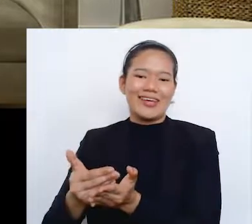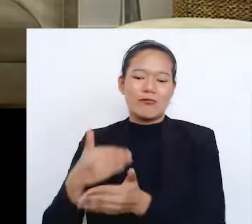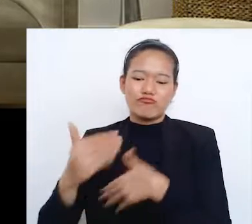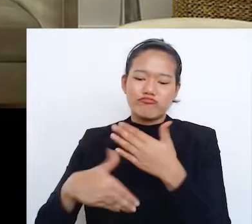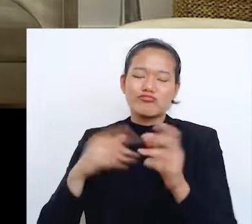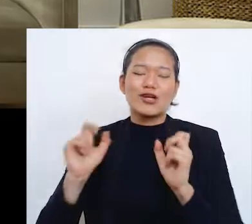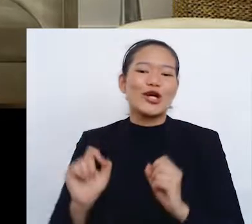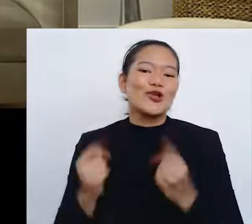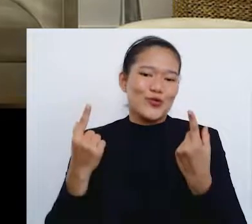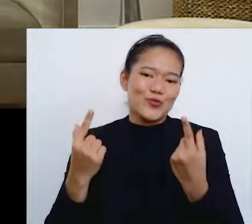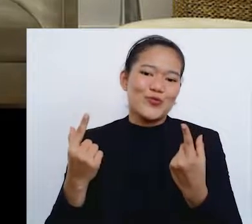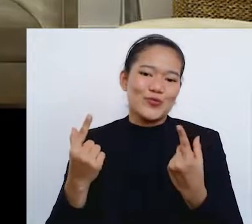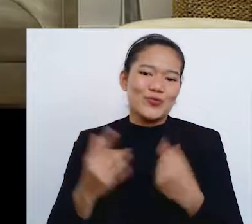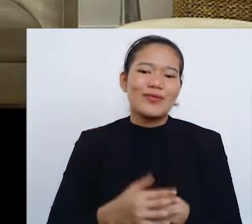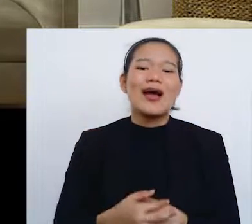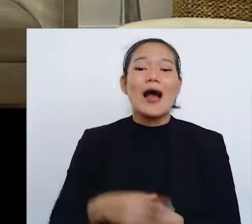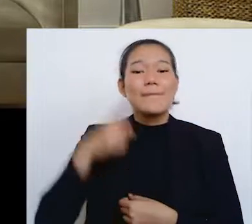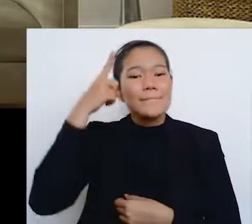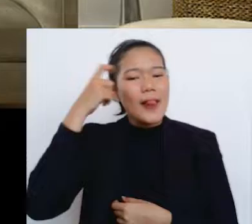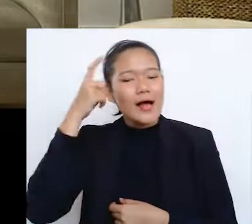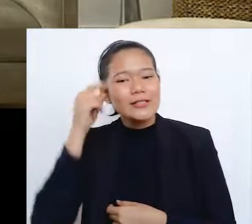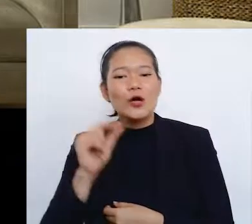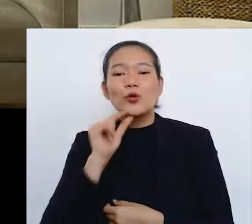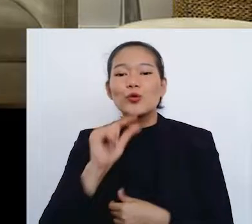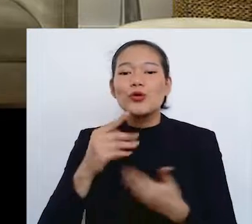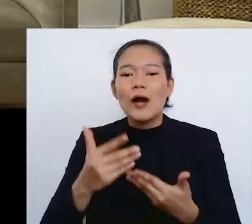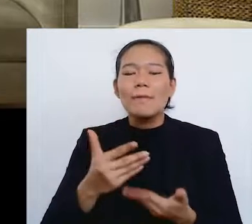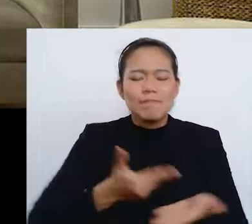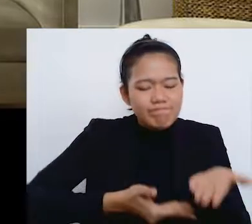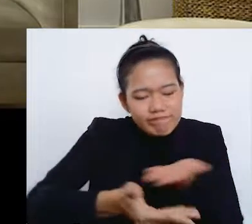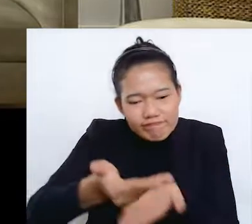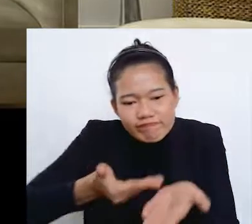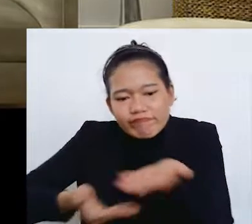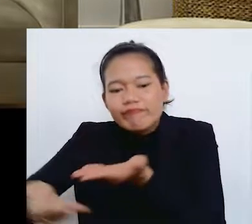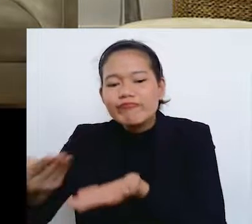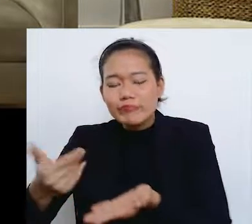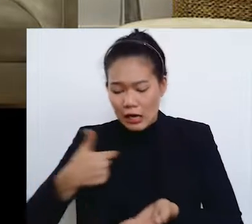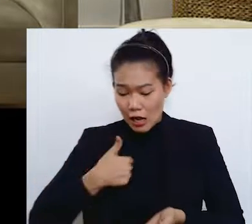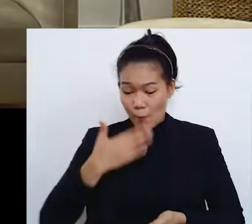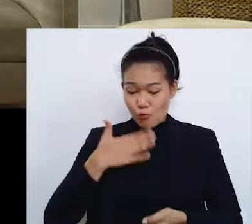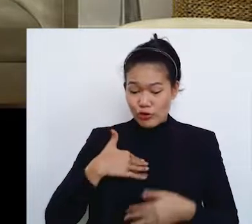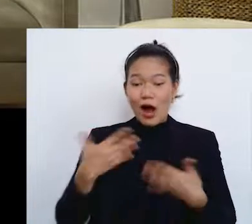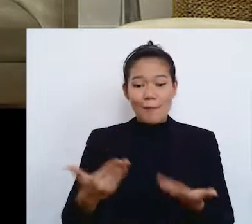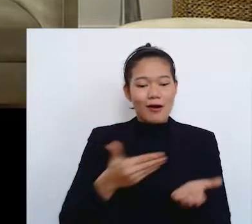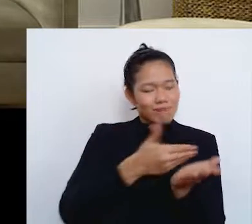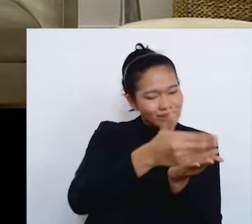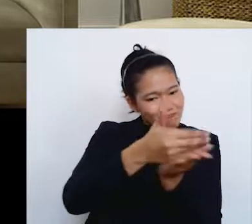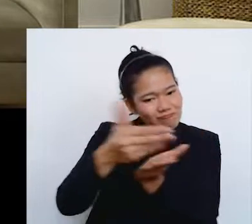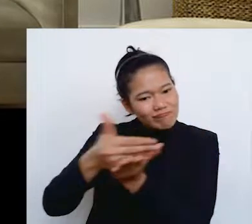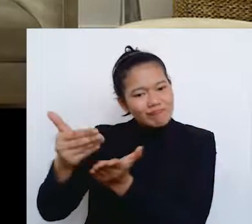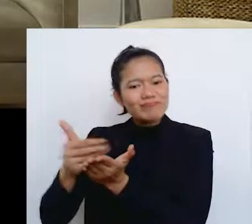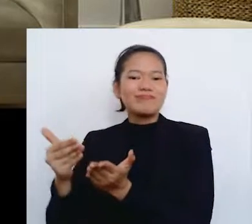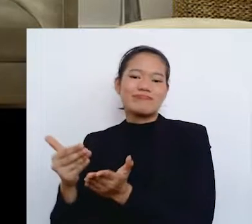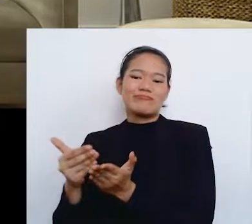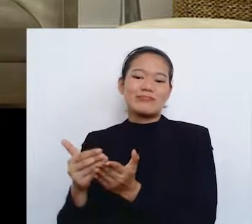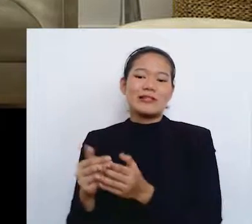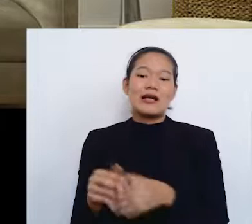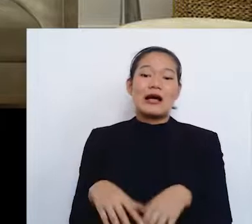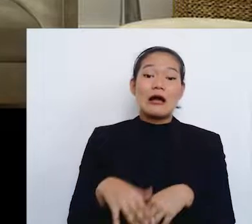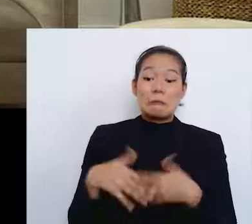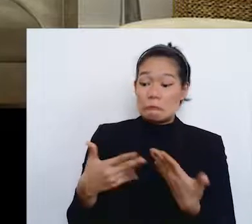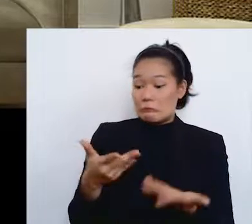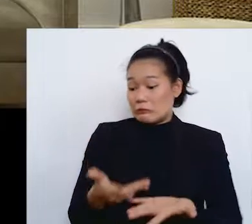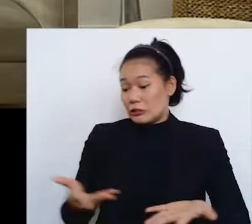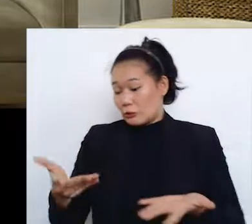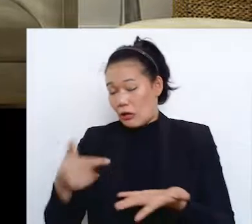kehidupan kita. Kita akan belajar untuk men-sharingkan apa yang kita miliki.